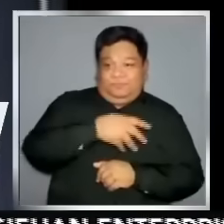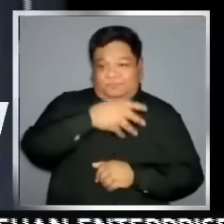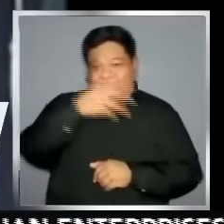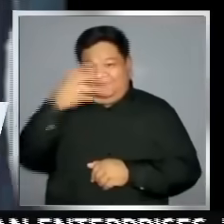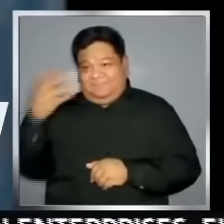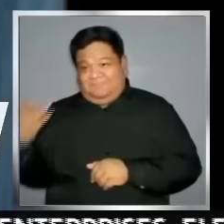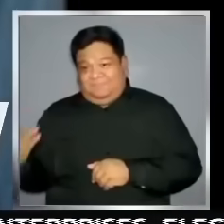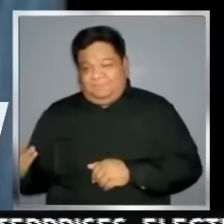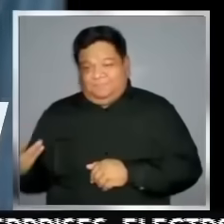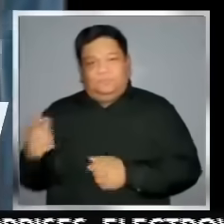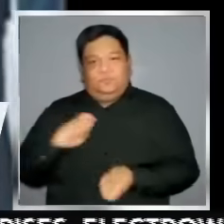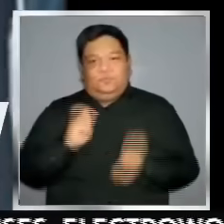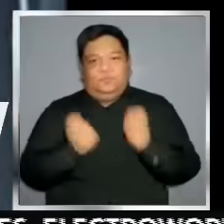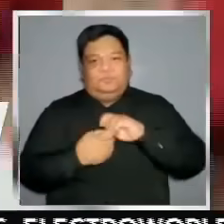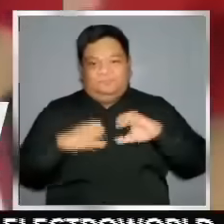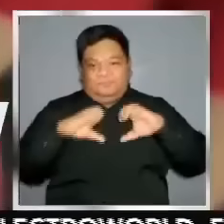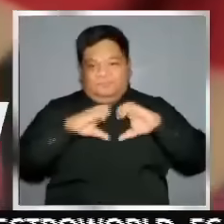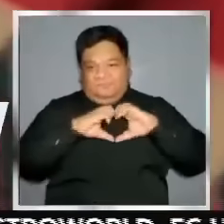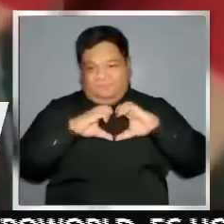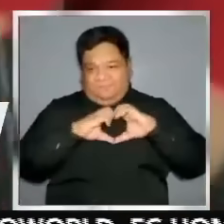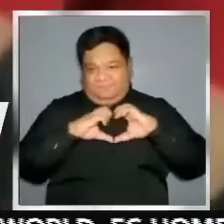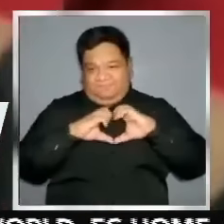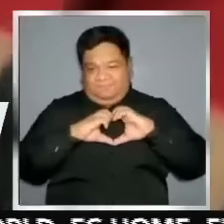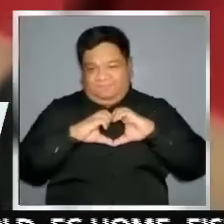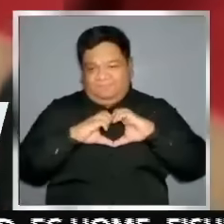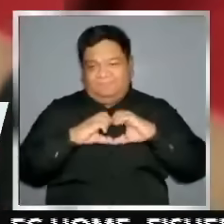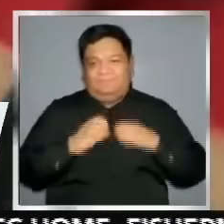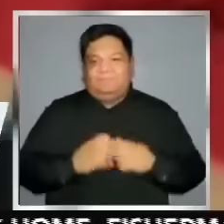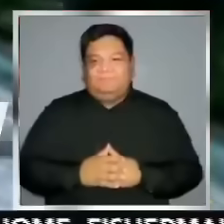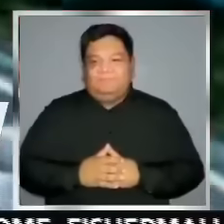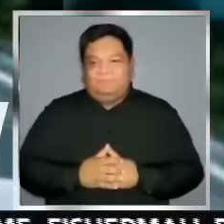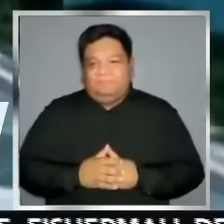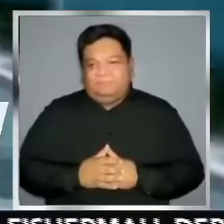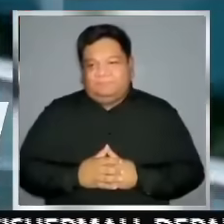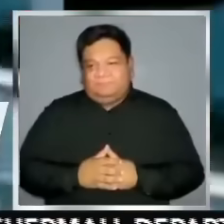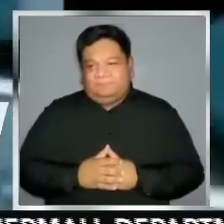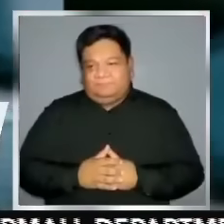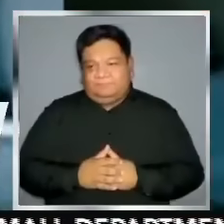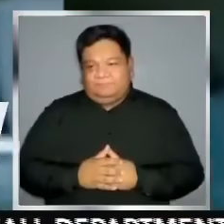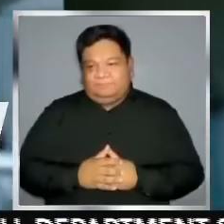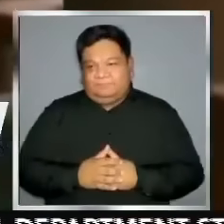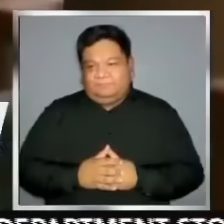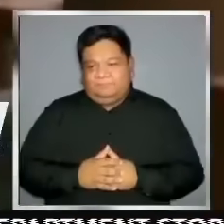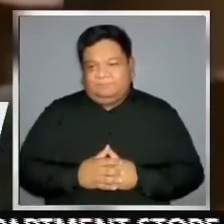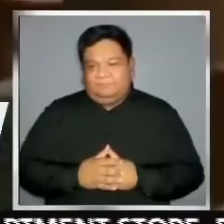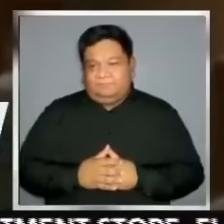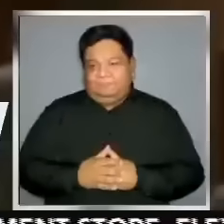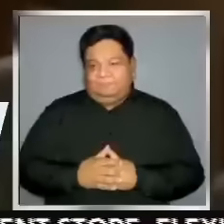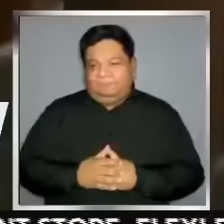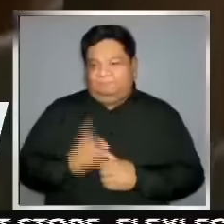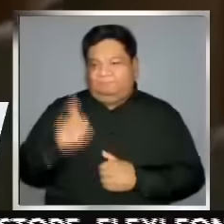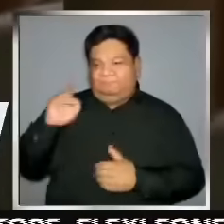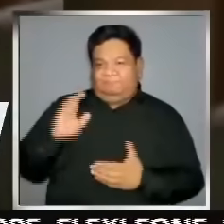naging Kapuso ng bawat Pilipino. Kapuso, anumang